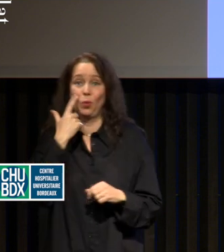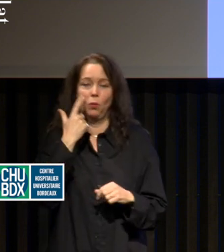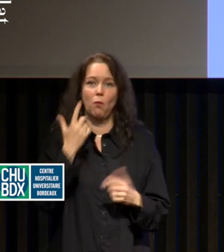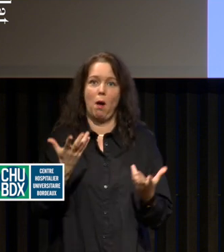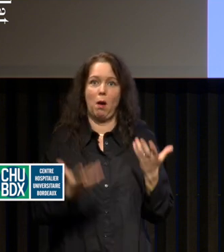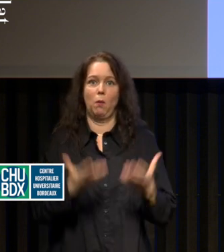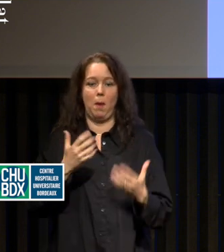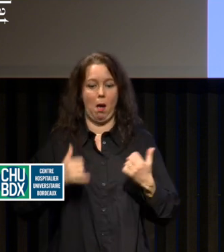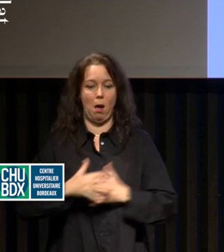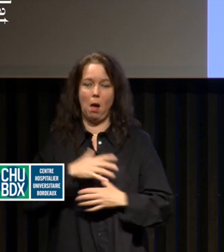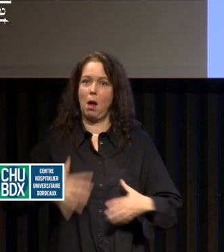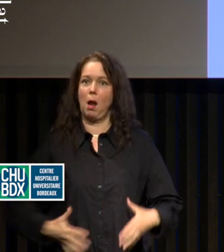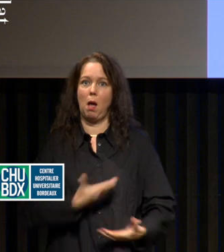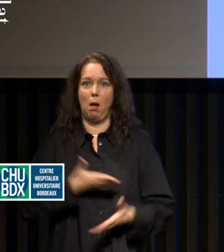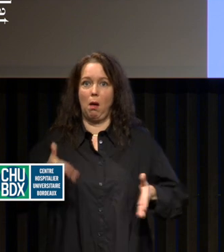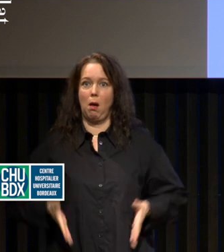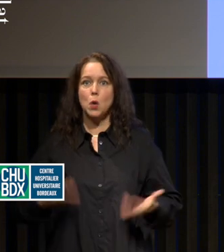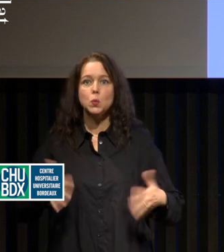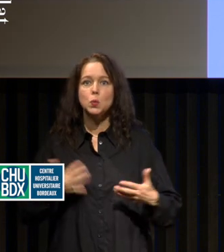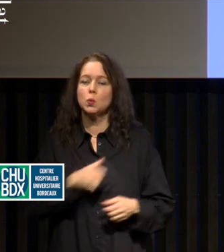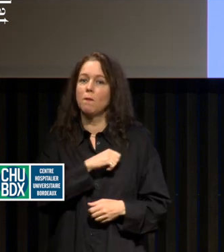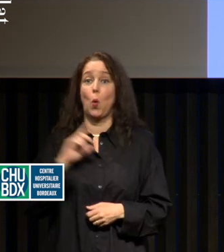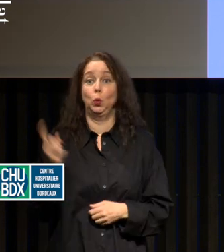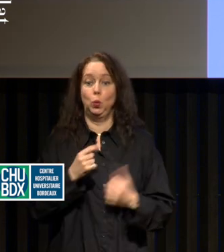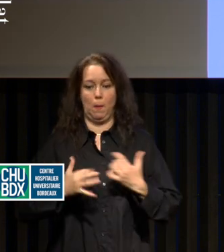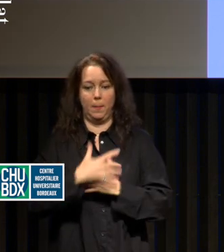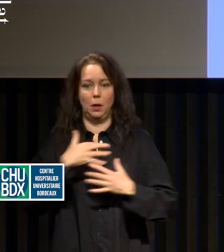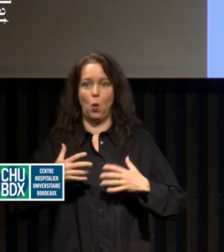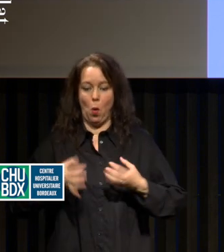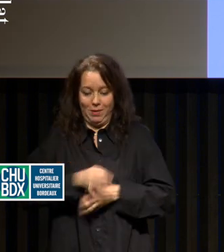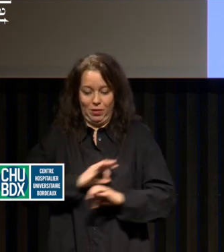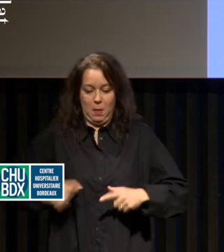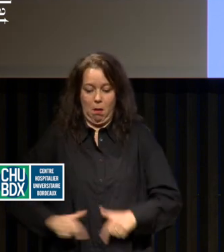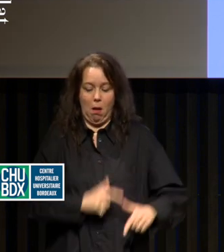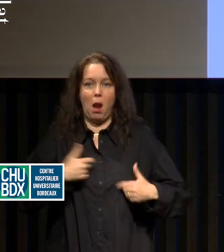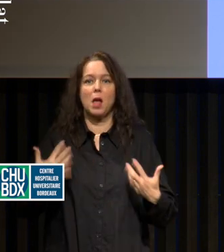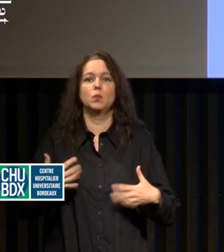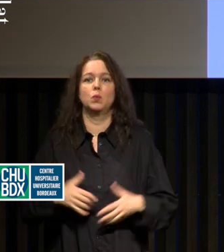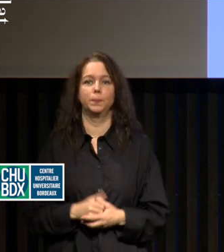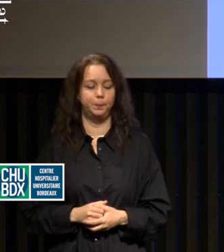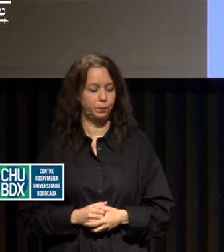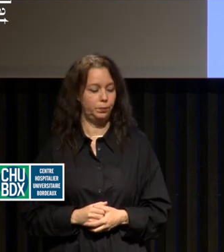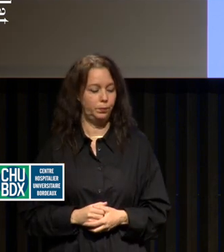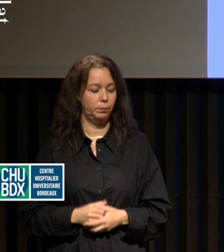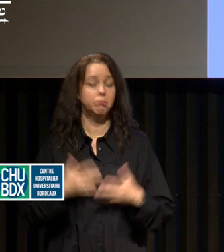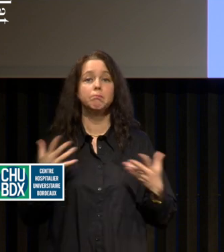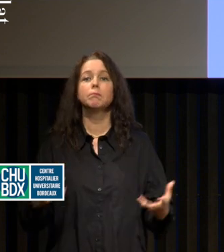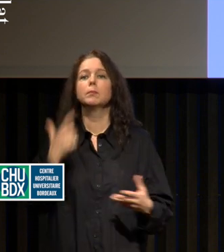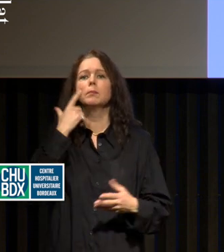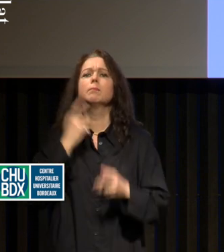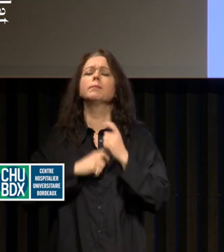microbiote intestinal que nous avons tous. Alors j'en reviens à ce que je vous disais tout à l'heure